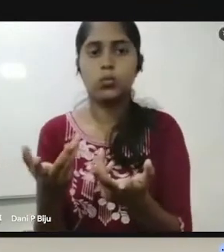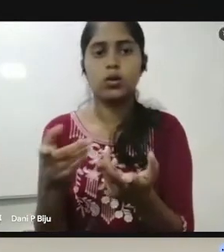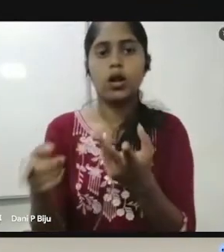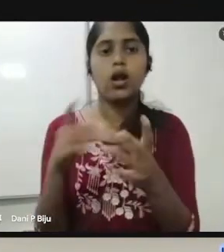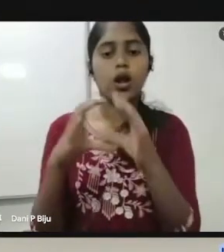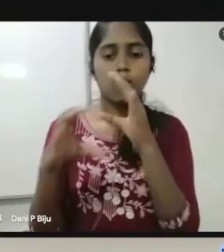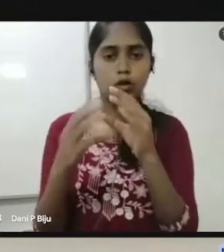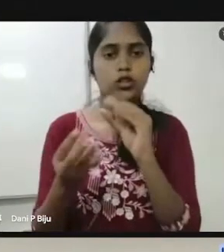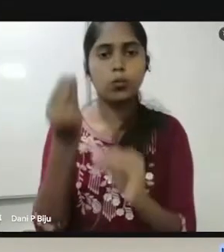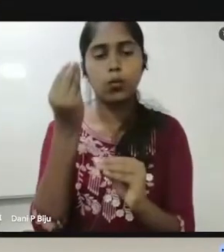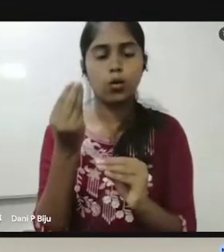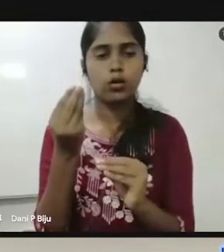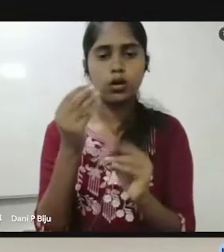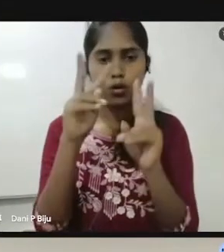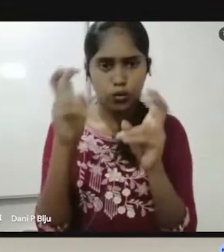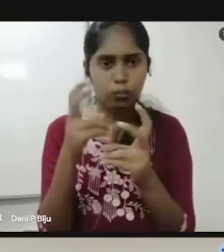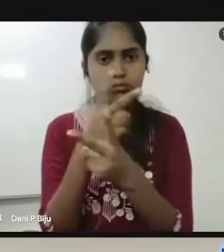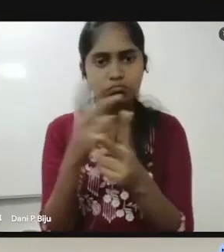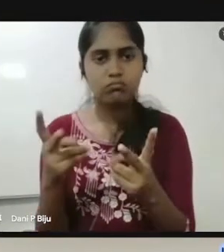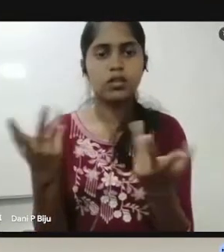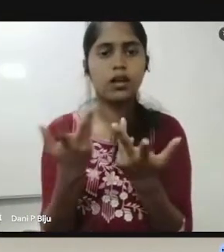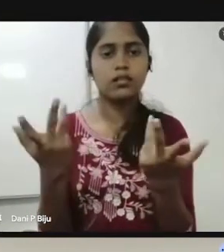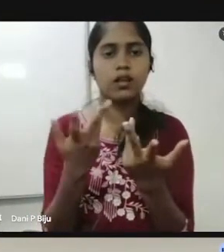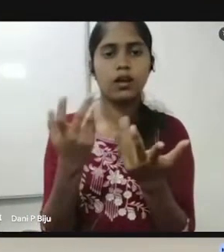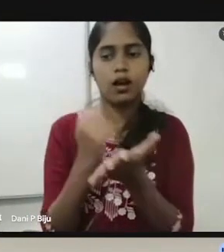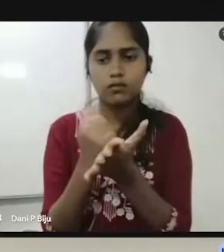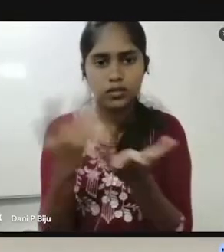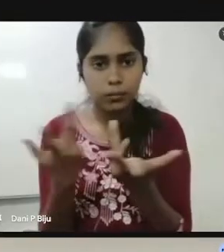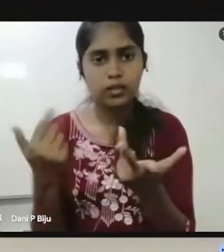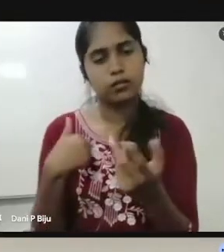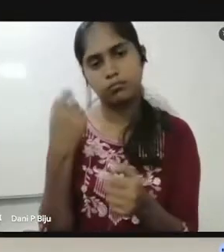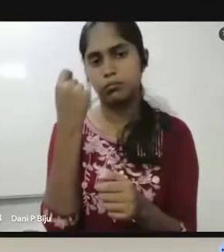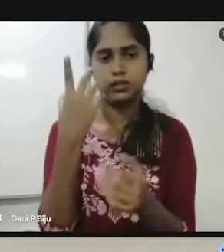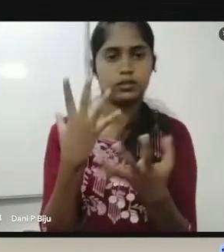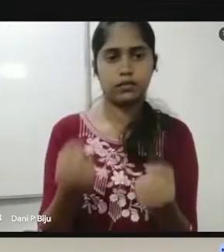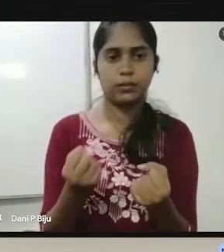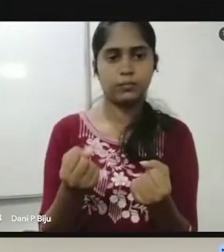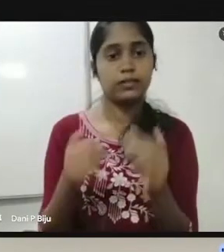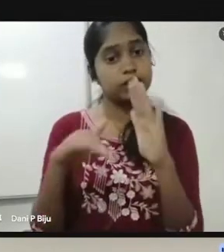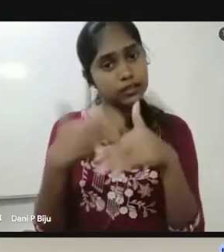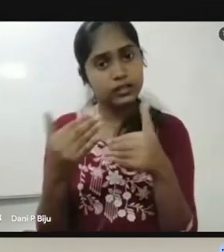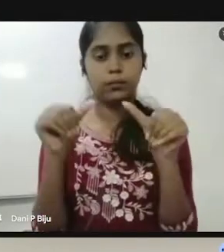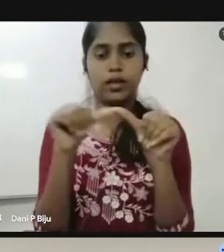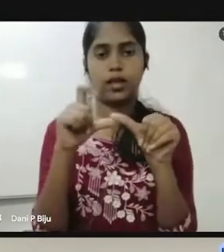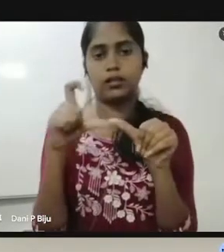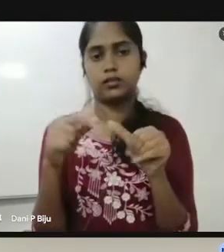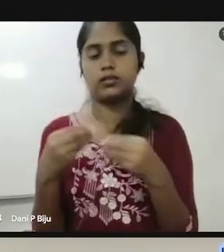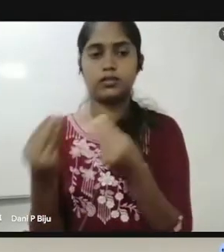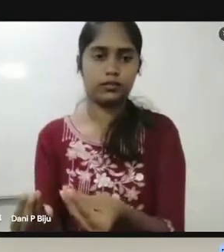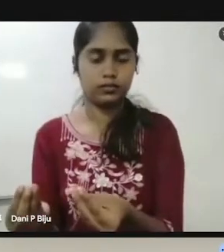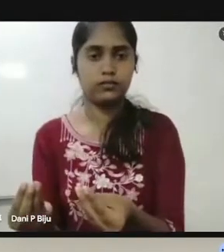വരുന്നു, അപ്പൊ അവരുടെ നീഡ് അത് നമ്മൾ മനസ്സിലാക്കേണ്ടതായിട്ടുണ്ട്. അതേപോലെ തന്നെ വളരെ ഇമ്പോർട്ടന്റ് ആയിട്ടുള്ള ഒരു കാര്യമാണ്